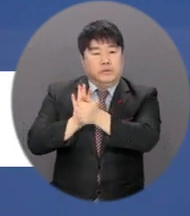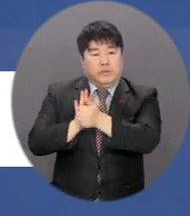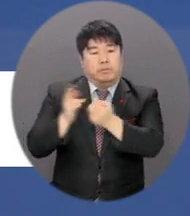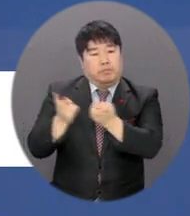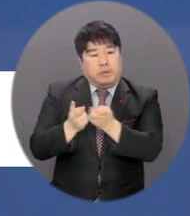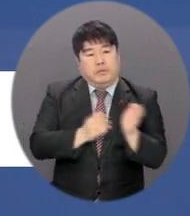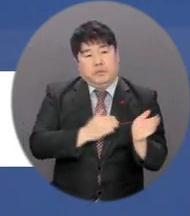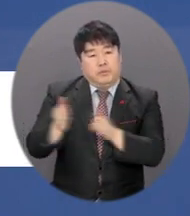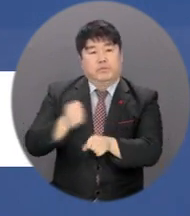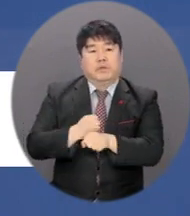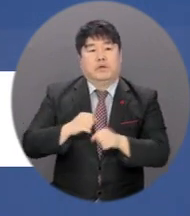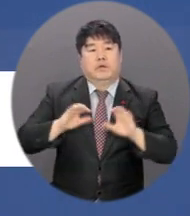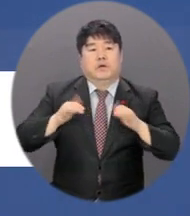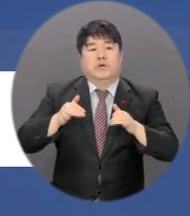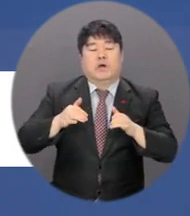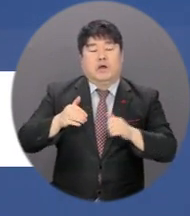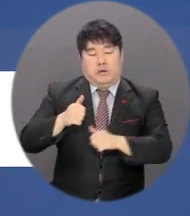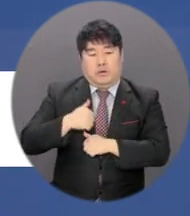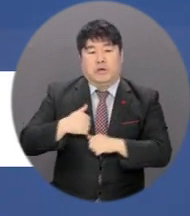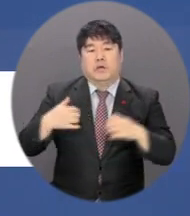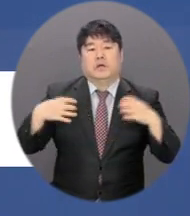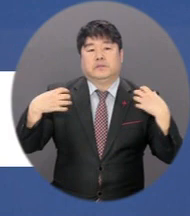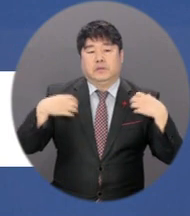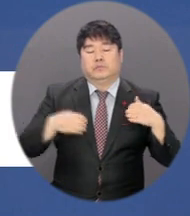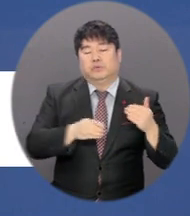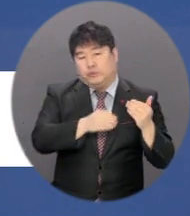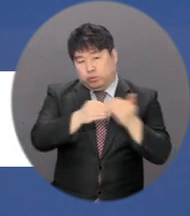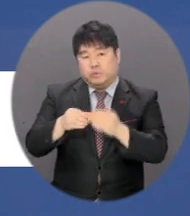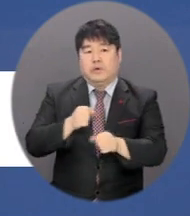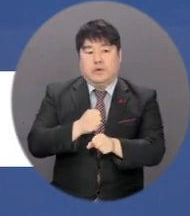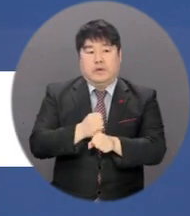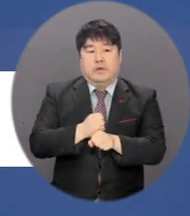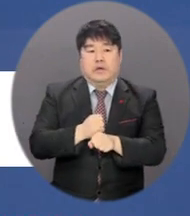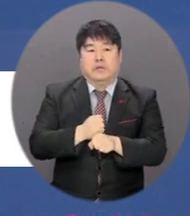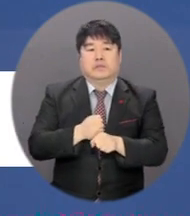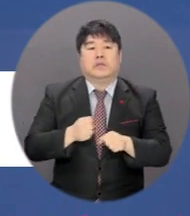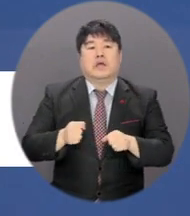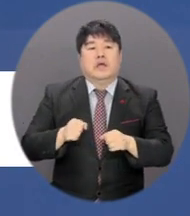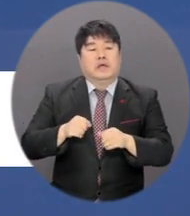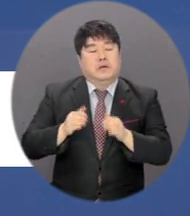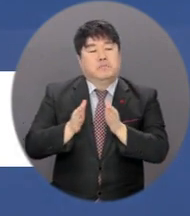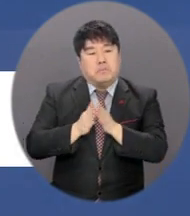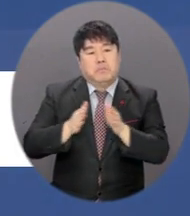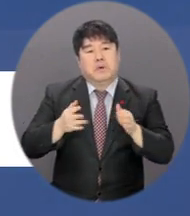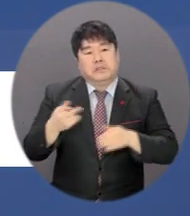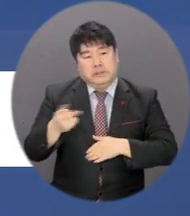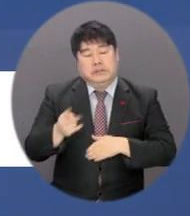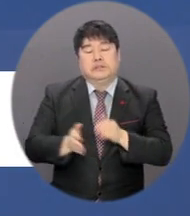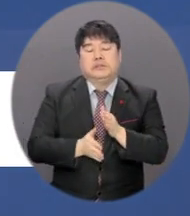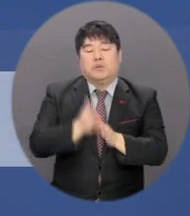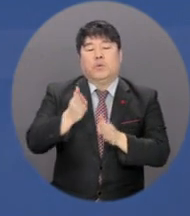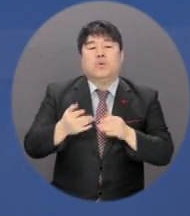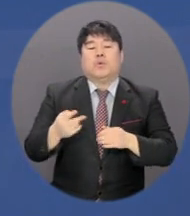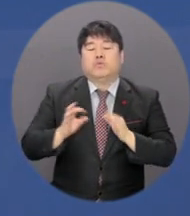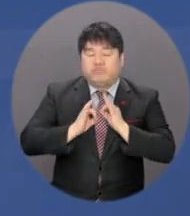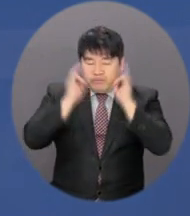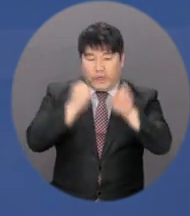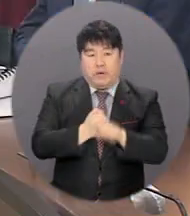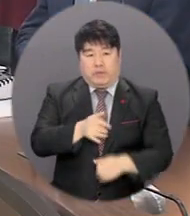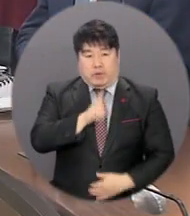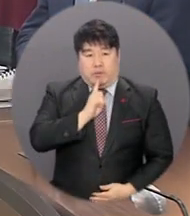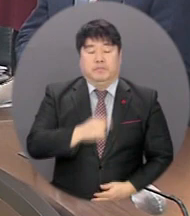마련과 국방부 등 정부 주도로 추진토록 하는 실행력 확보를 위해서 양 시도가 노력하고 있다는 말씀을